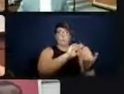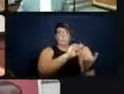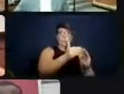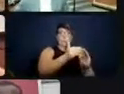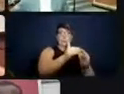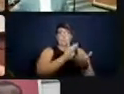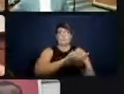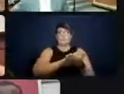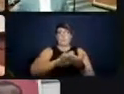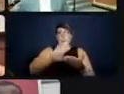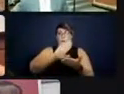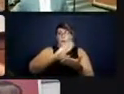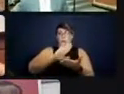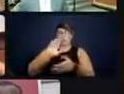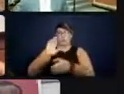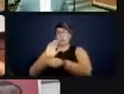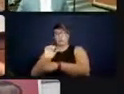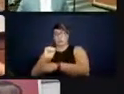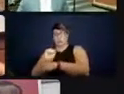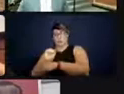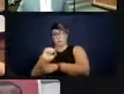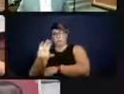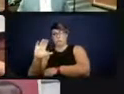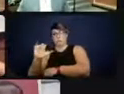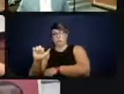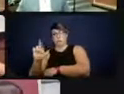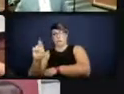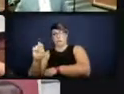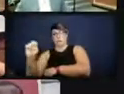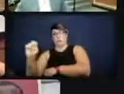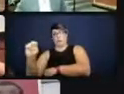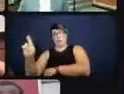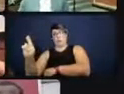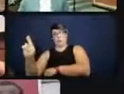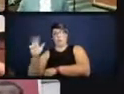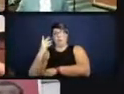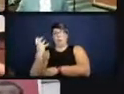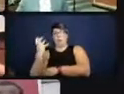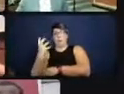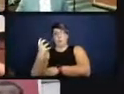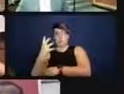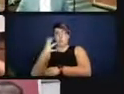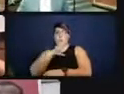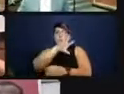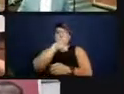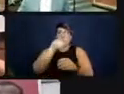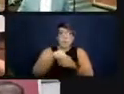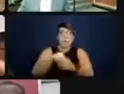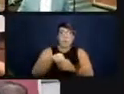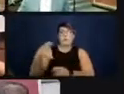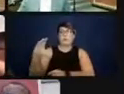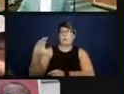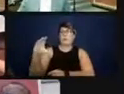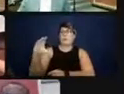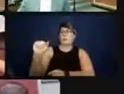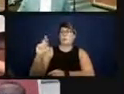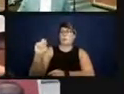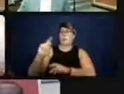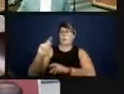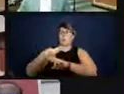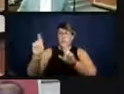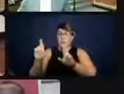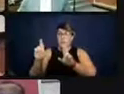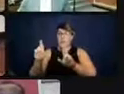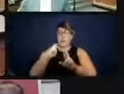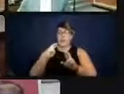hii. Tunaona kuwa shule hizi zinasaidia wanafunzi wetu sana, kwa sababu wanafunzi wetu wanaweza kujifunza